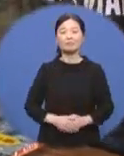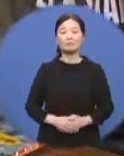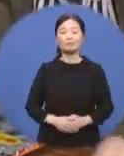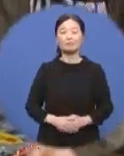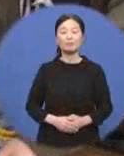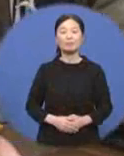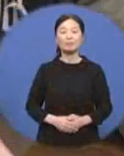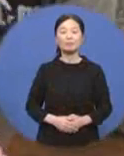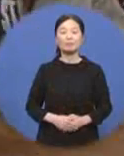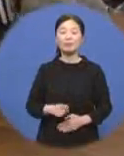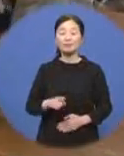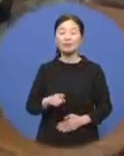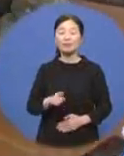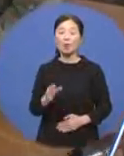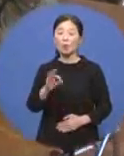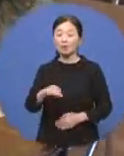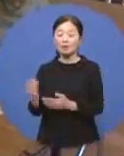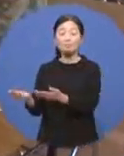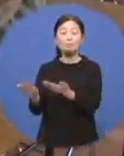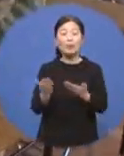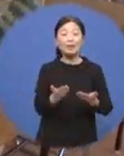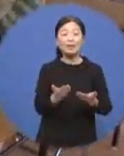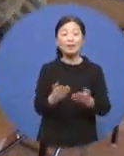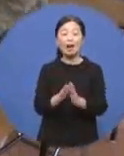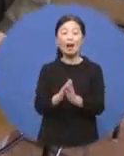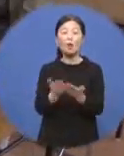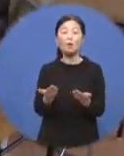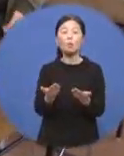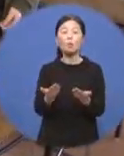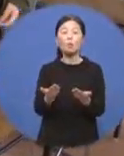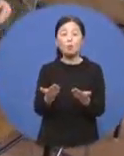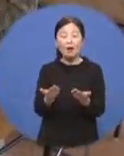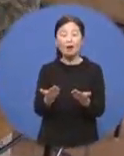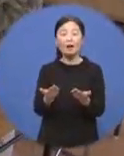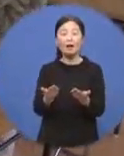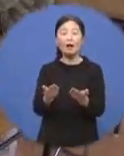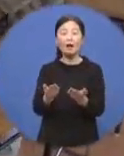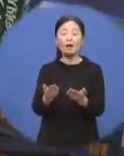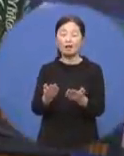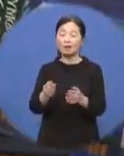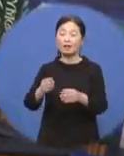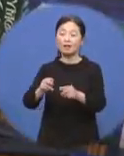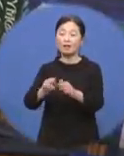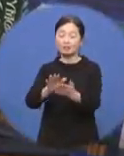この日寄贈されたリユース本は早速図書室に運び込まれ、子